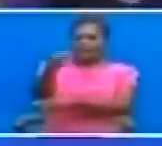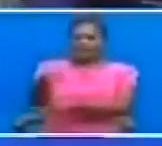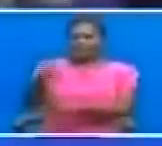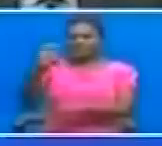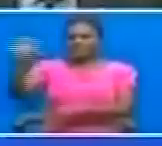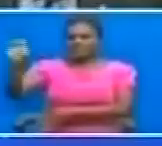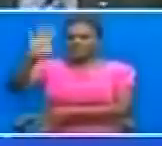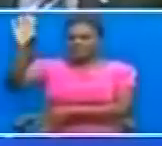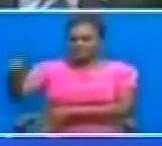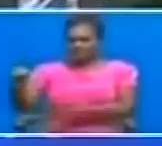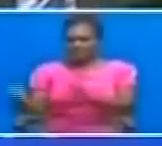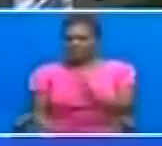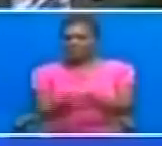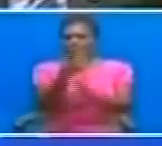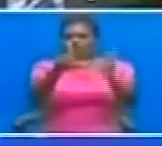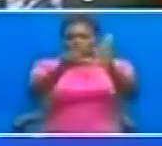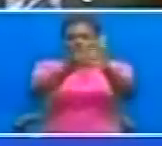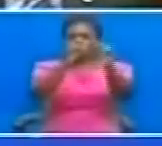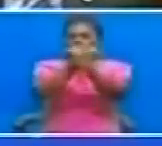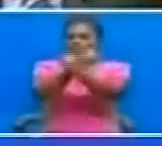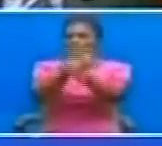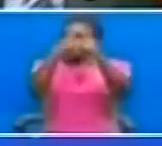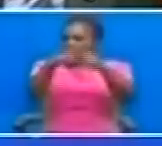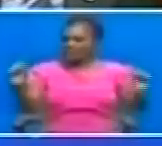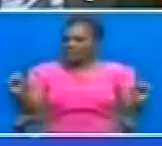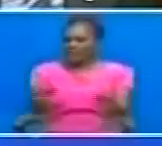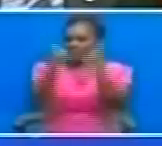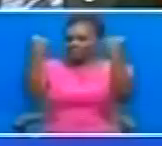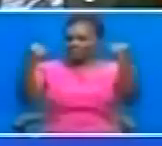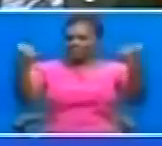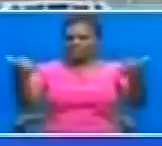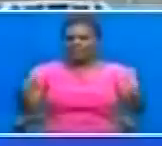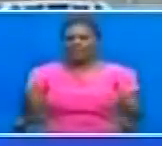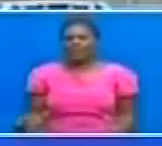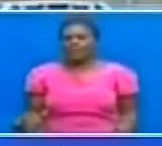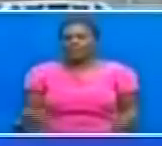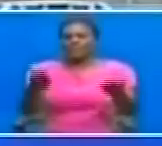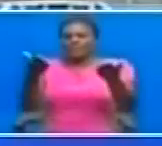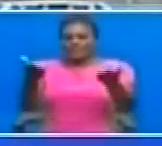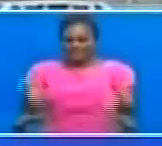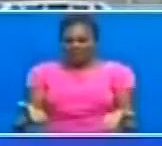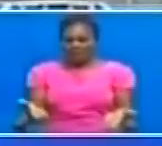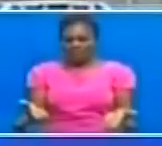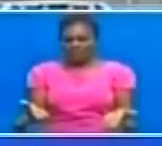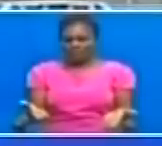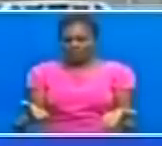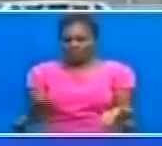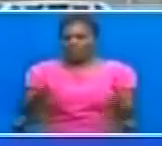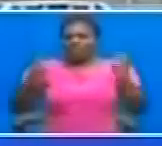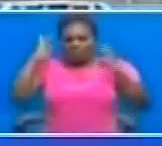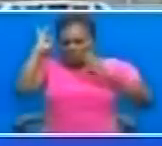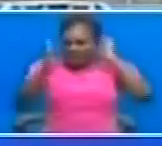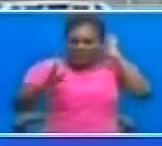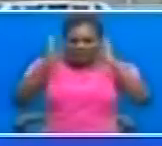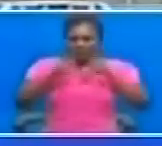Afrika Mashariki kubuni sheria za kuwatetea, lakini hilo bado halijatekelezwa. Na sasa tukio hili limeibua hofu ya